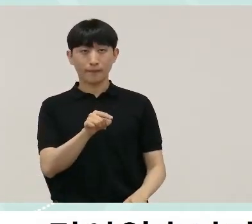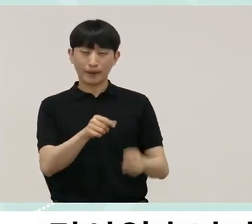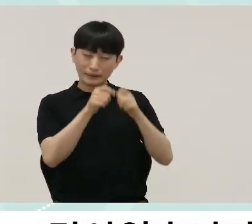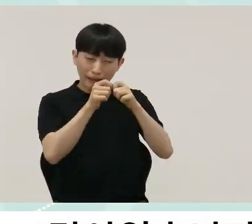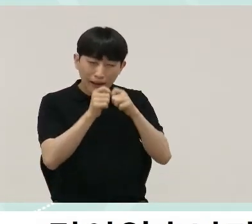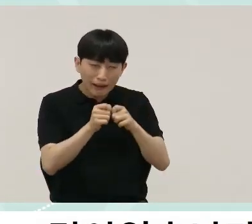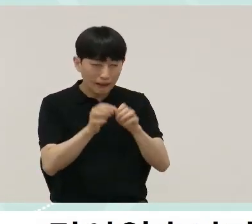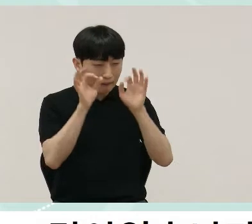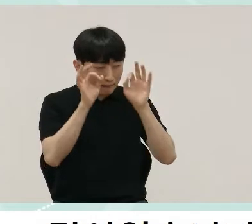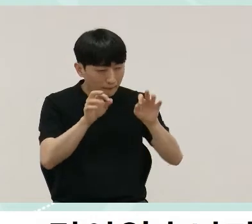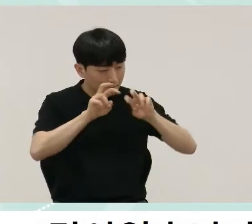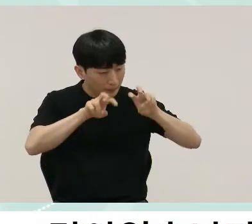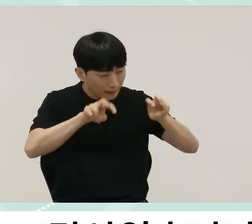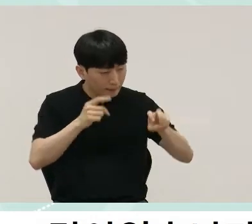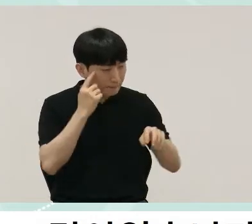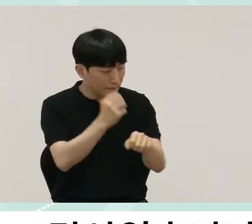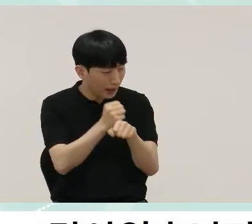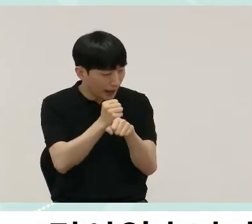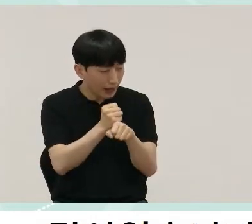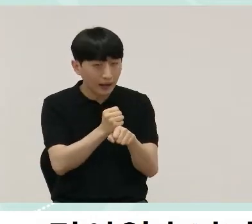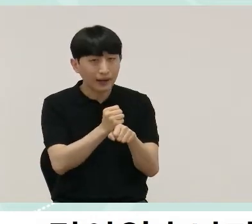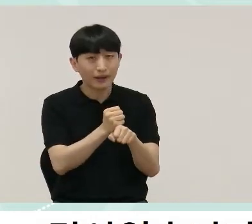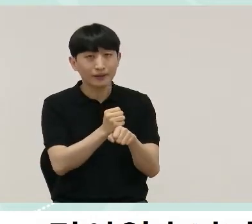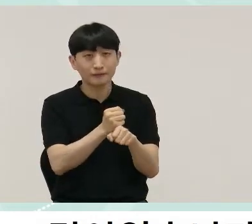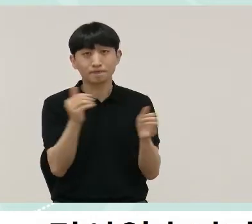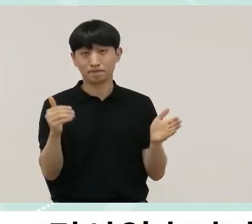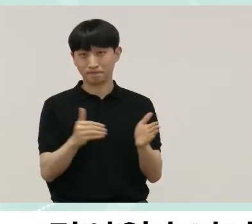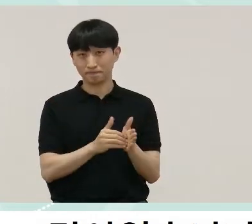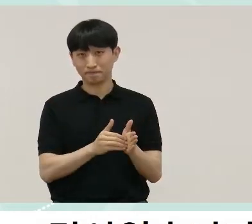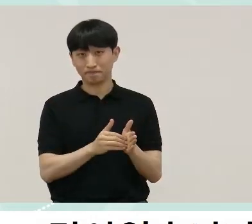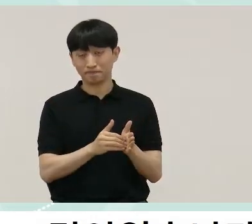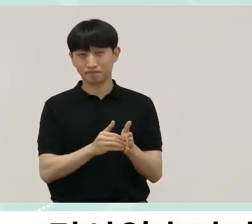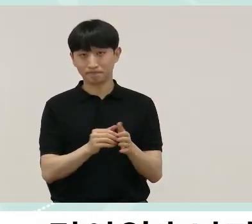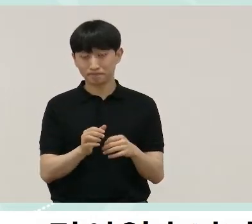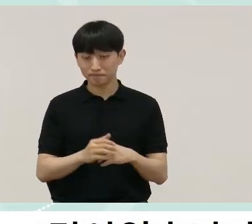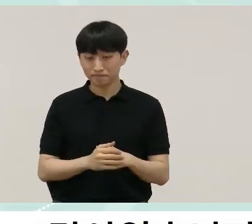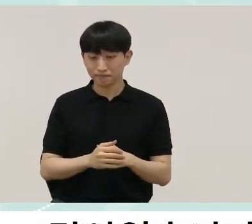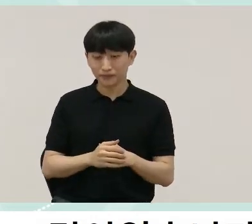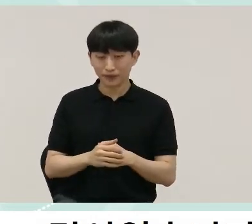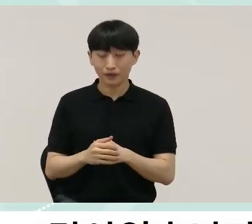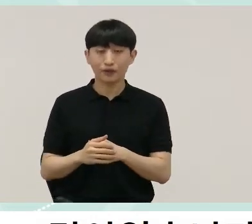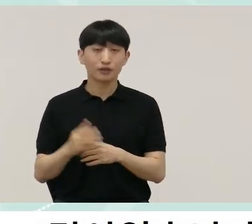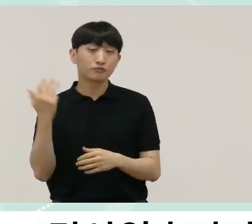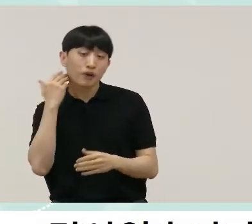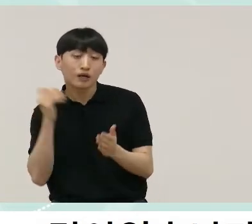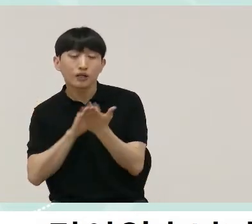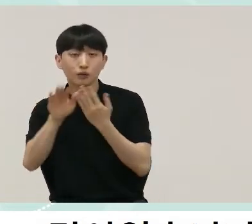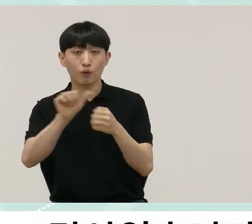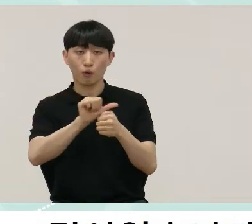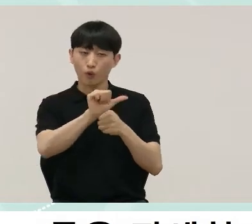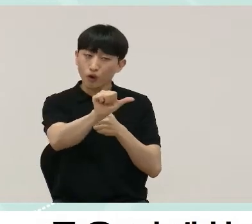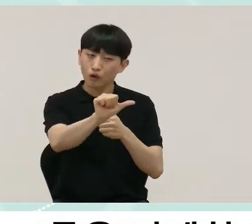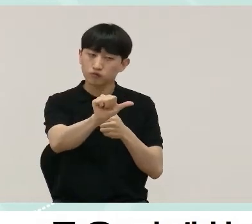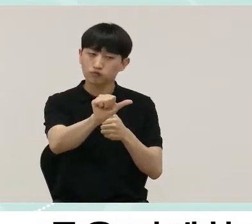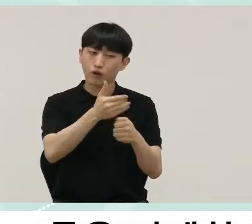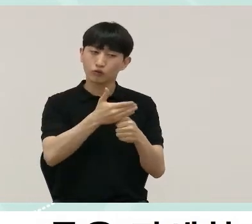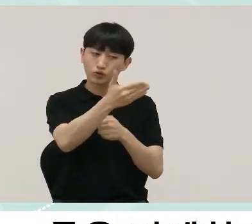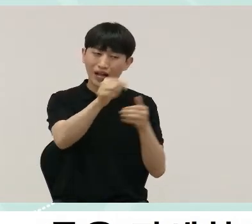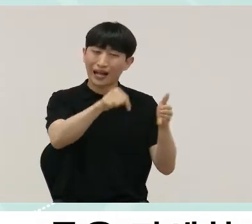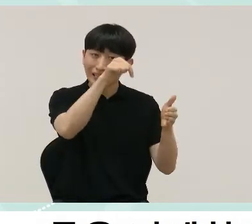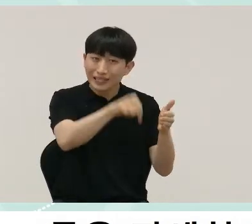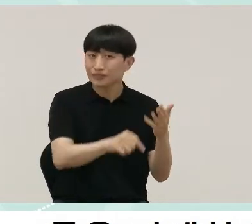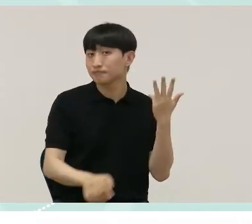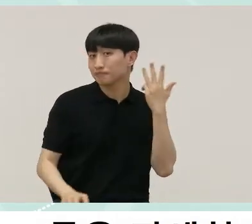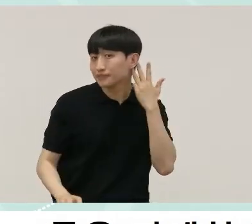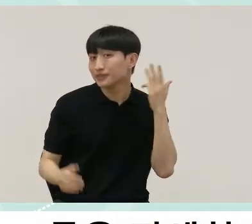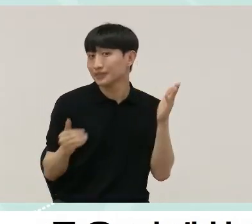분석해서 착용 미착용을 나눠봤습니다. 그래서 5년에서 9년 뒤에 두 번째 인공호흡 수술을 한 자에